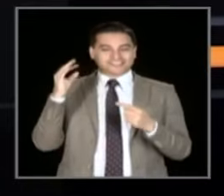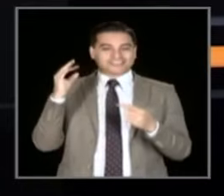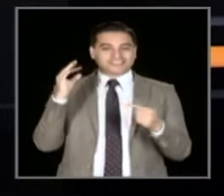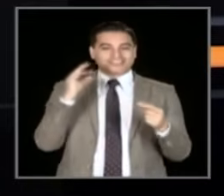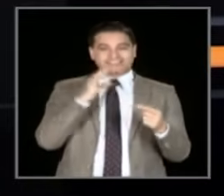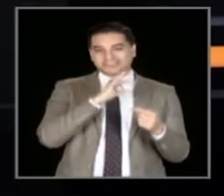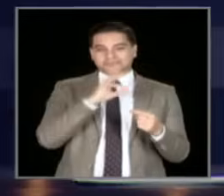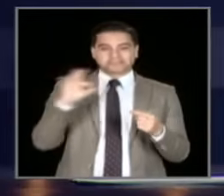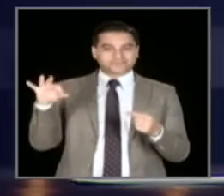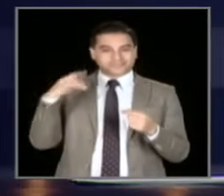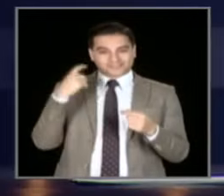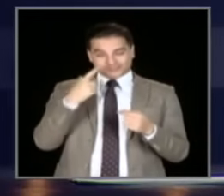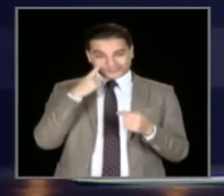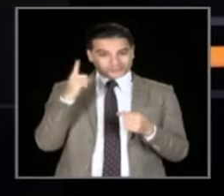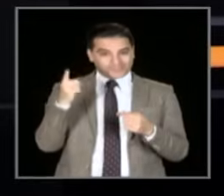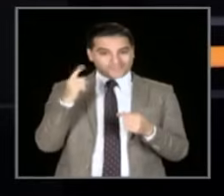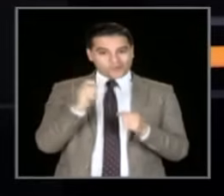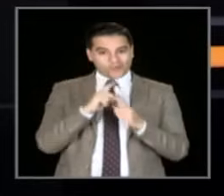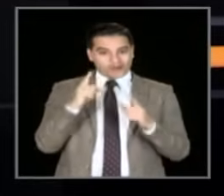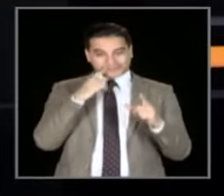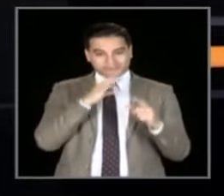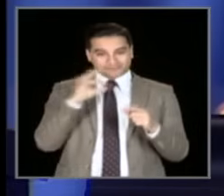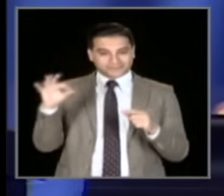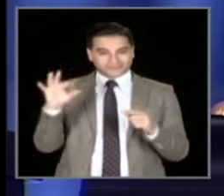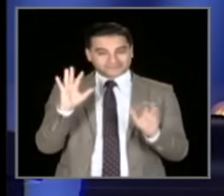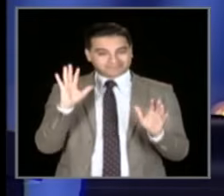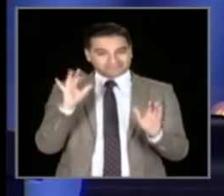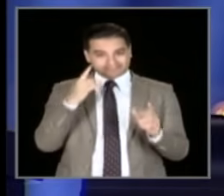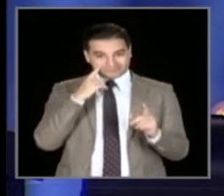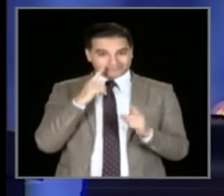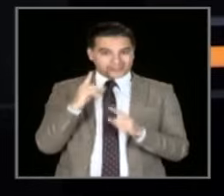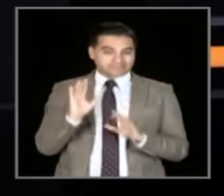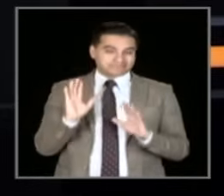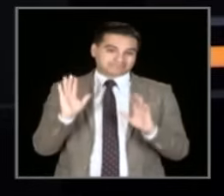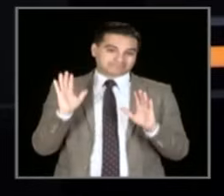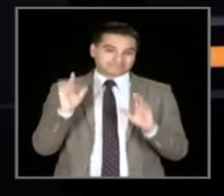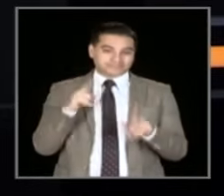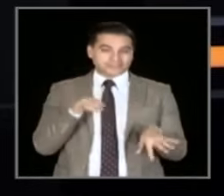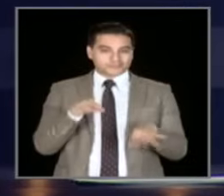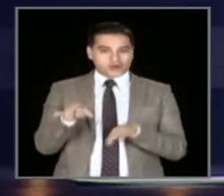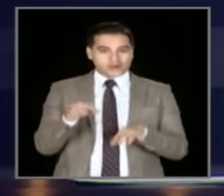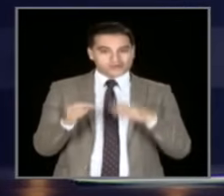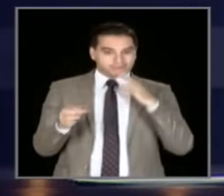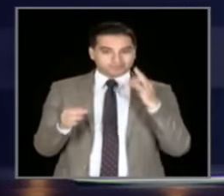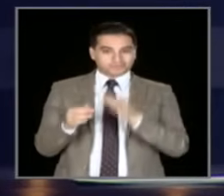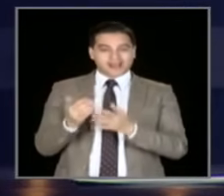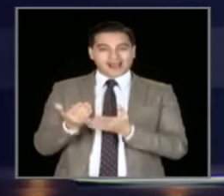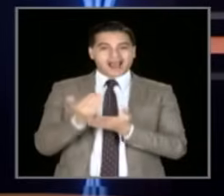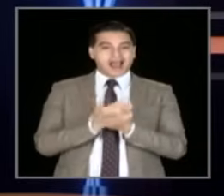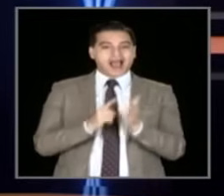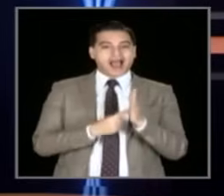اللهجه. شايفين احنا متحفظين، يعني دي خطه. انا احتفظ يعني الهزيمه بتاعت اول مباراه